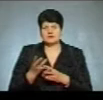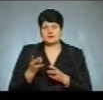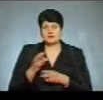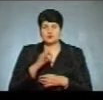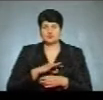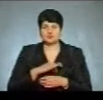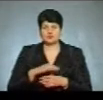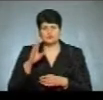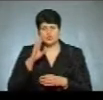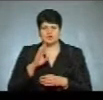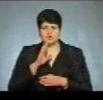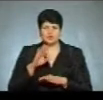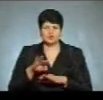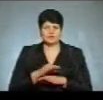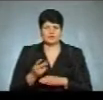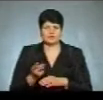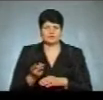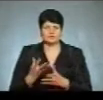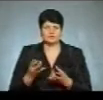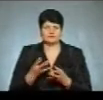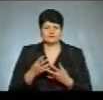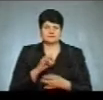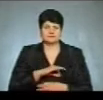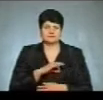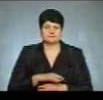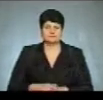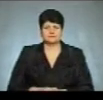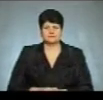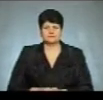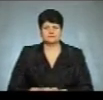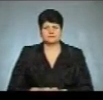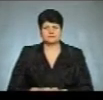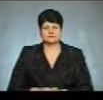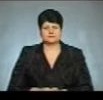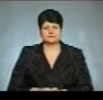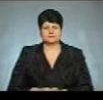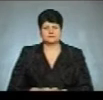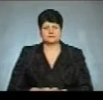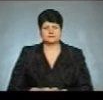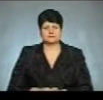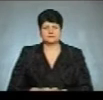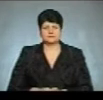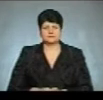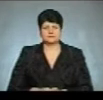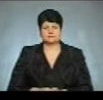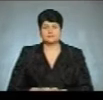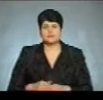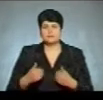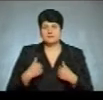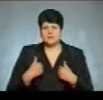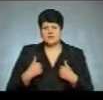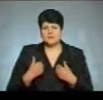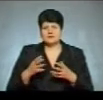дохід чоловіка і жінки. Вона проживає окремо від вас, зареєстровані ви в одному житловому приміщенні, але на Україні. Ні,